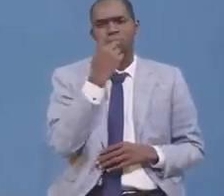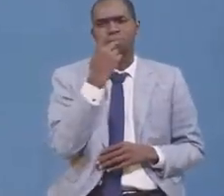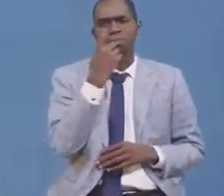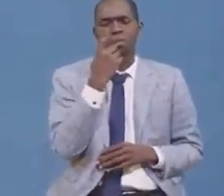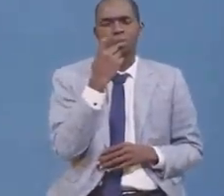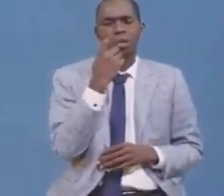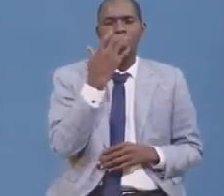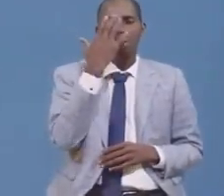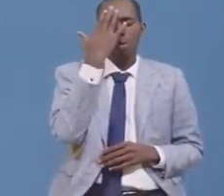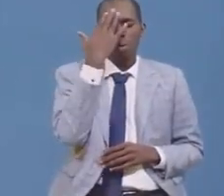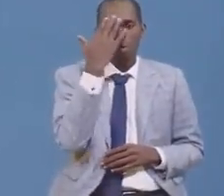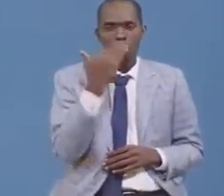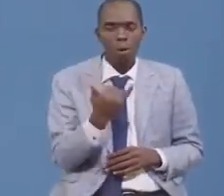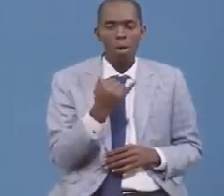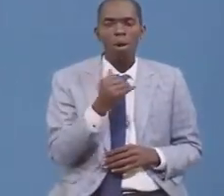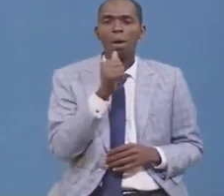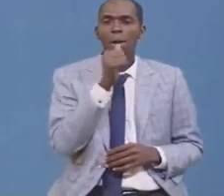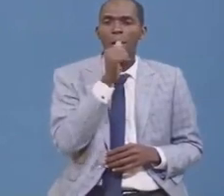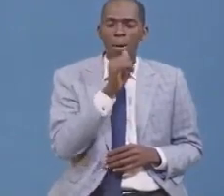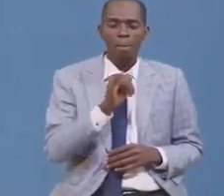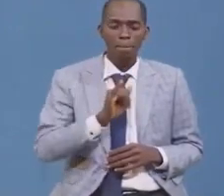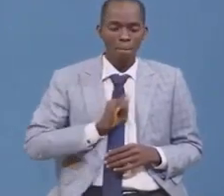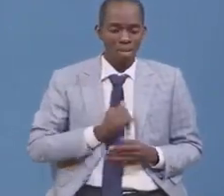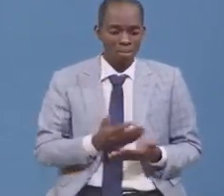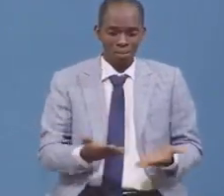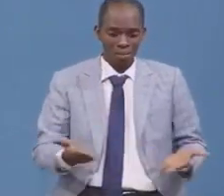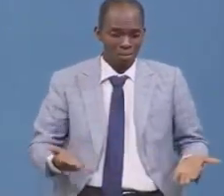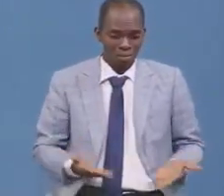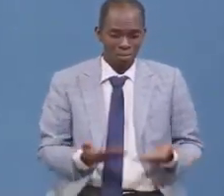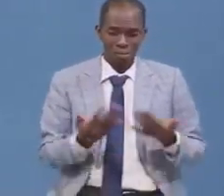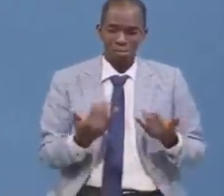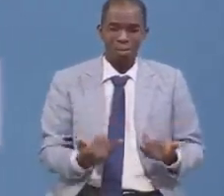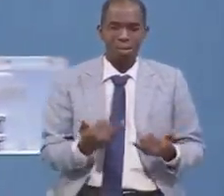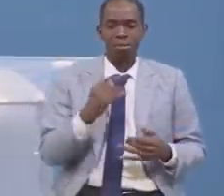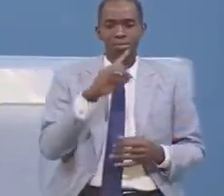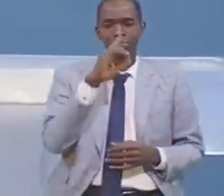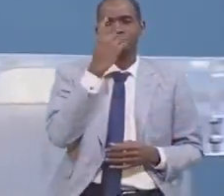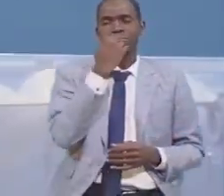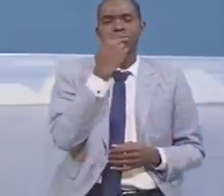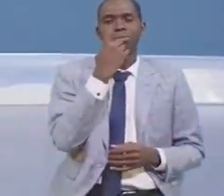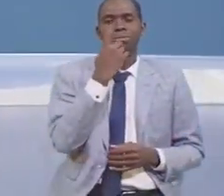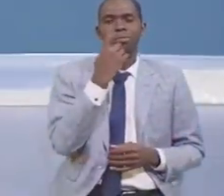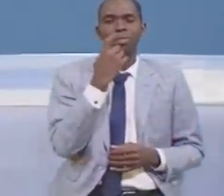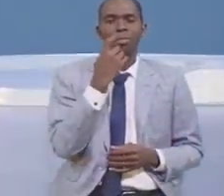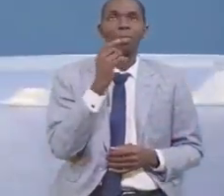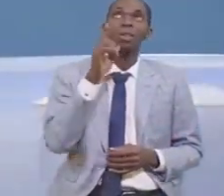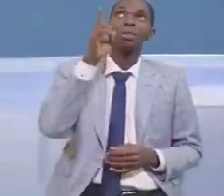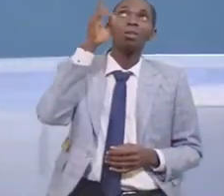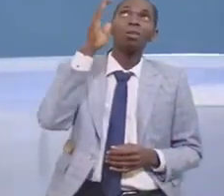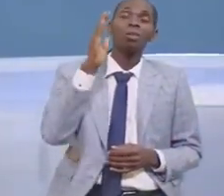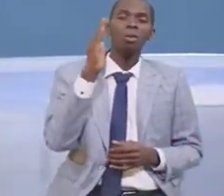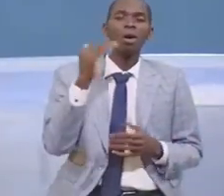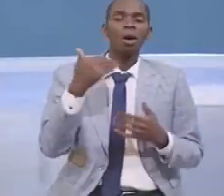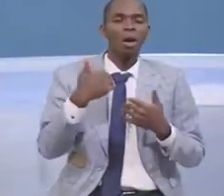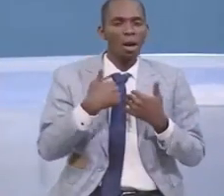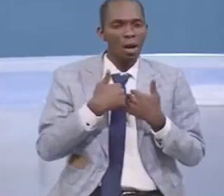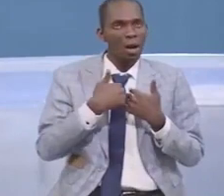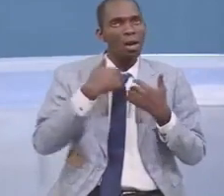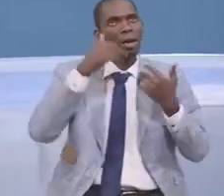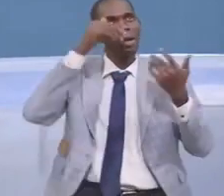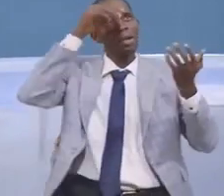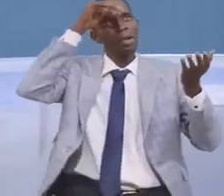Why am I here? నేను ఇక్కడే ఎందుకున్నాను? God has